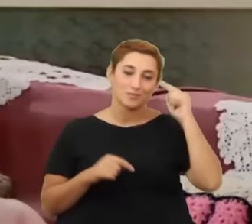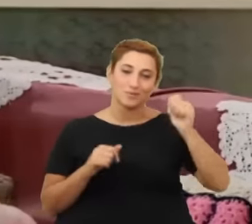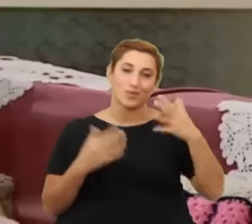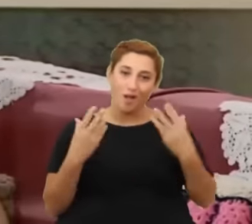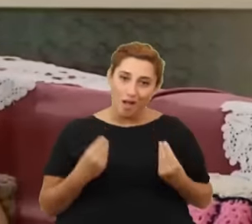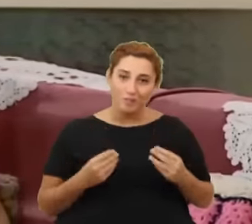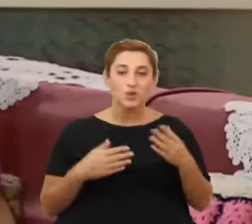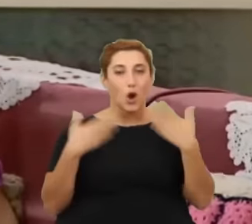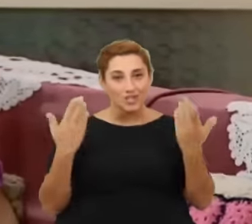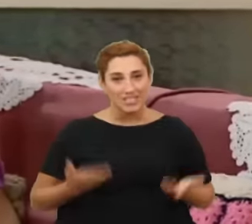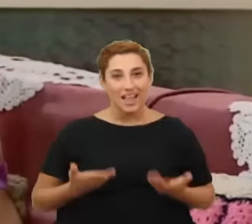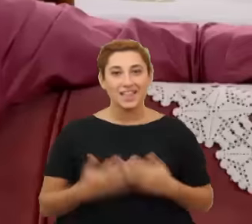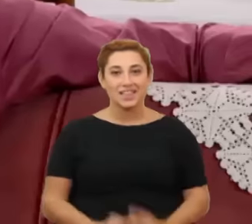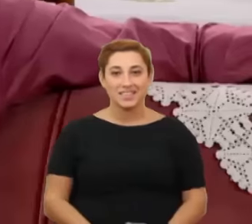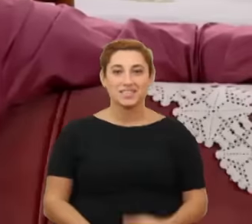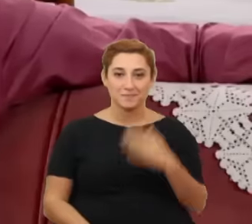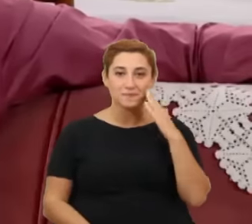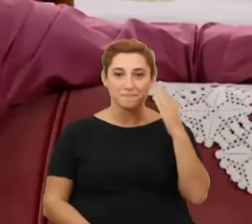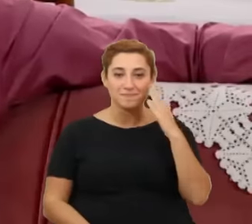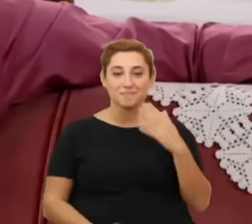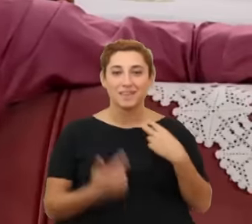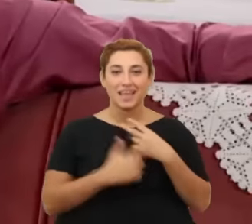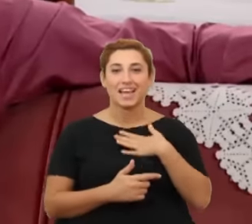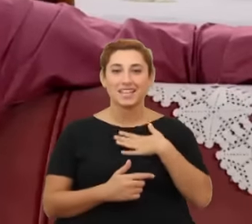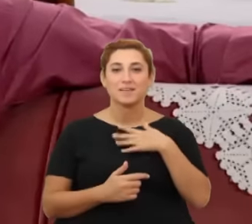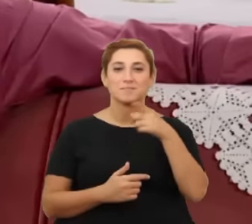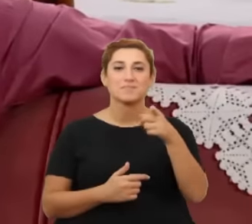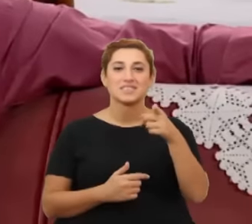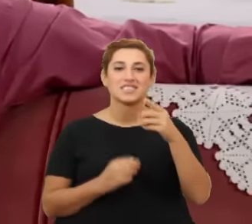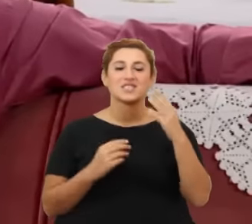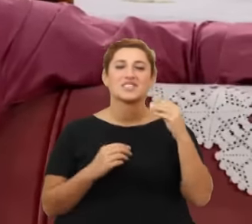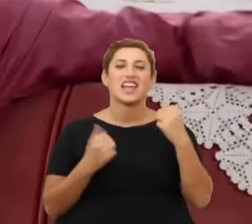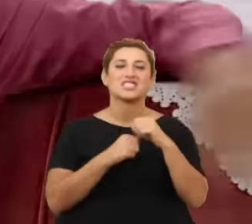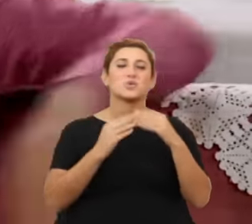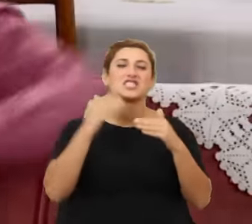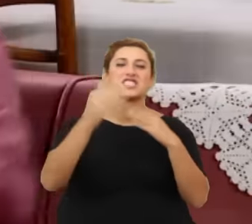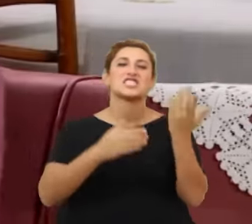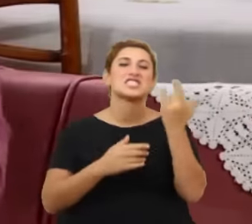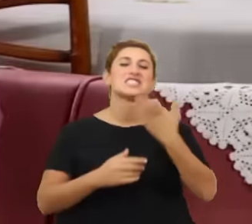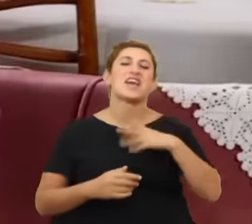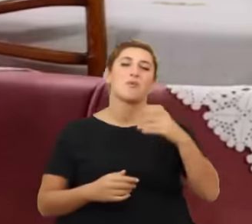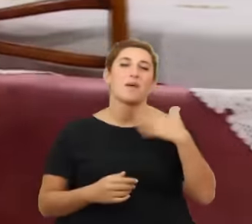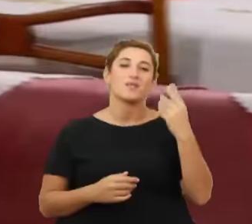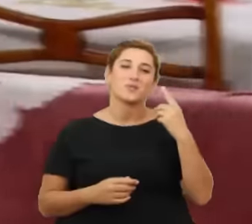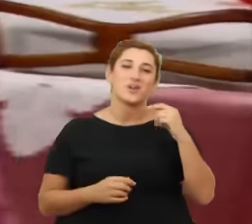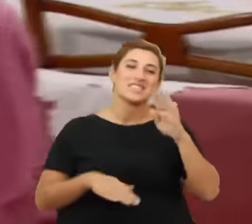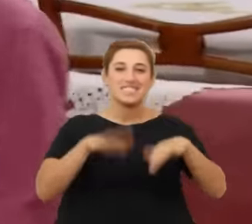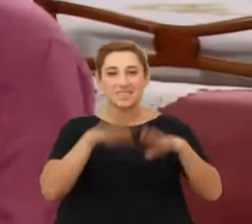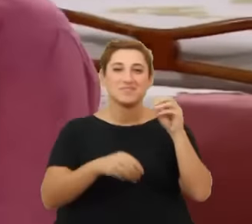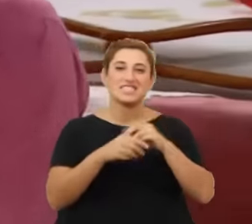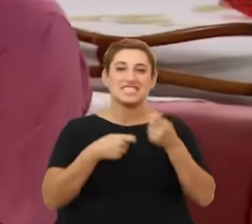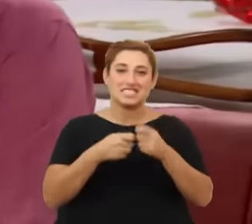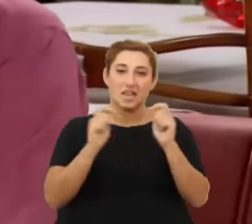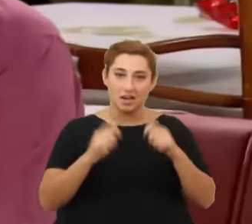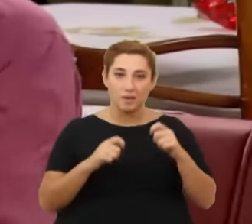kısmetmiş. Hoş geldiniz. Hoş bulduk, hoş bulduk yenge. Bizi Emel pek dışarı çıkmayı sevmez. İşte ben fazla ikna etmek için